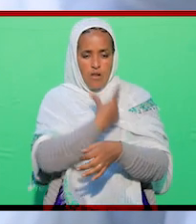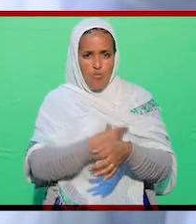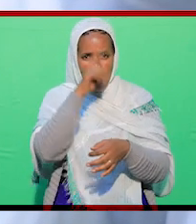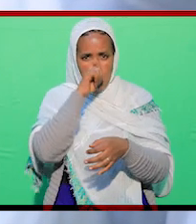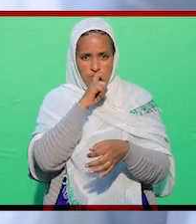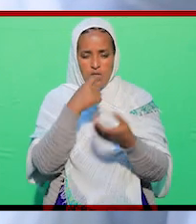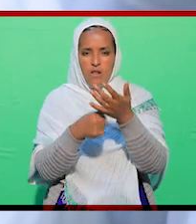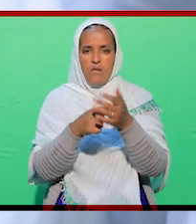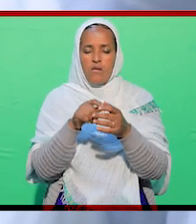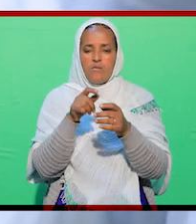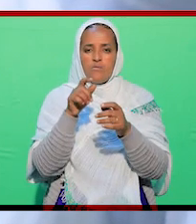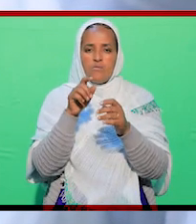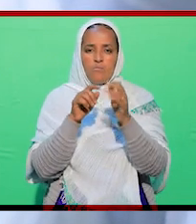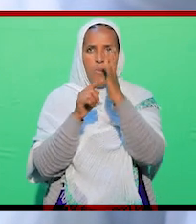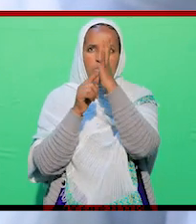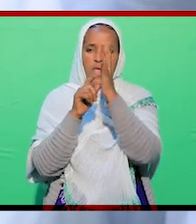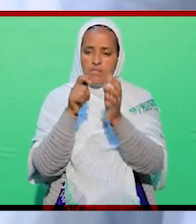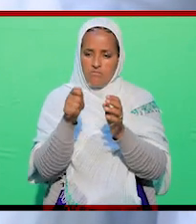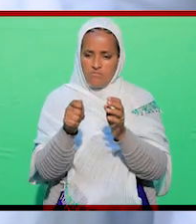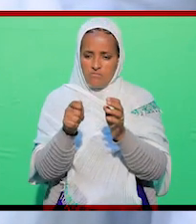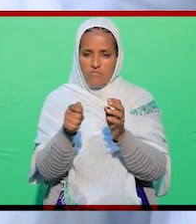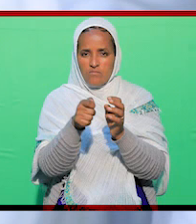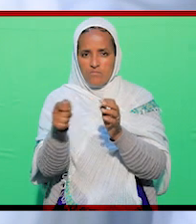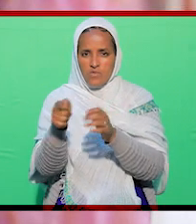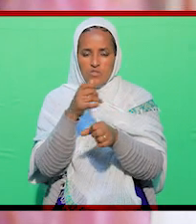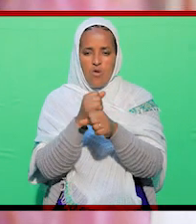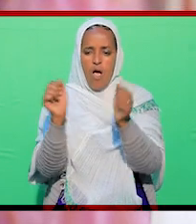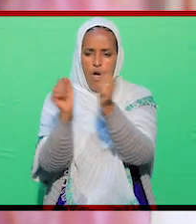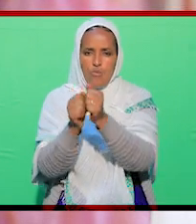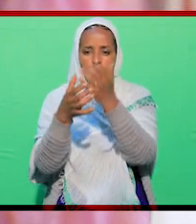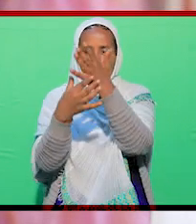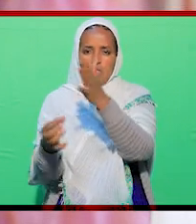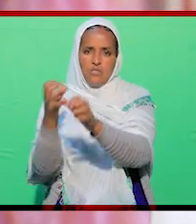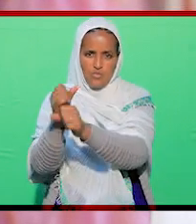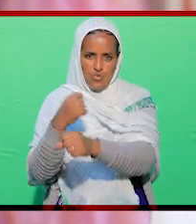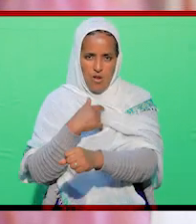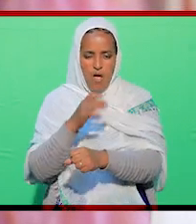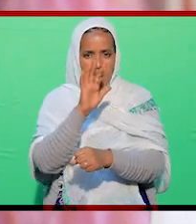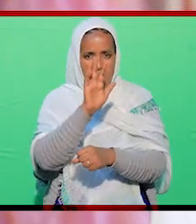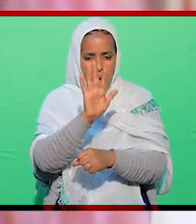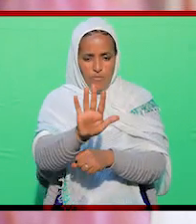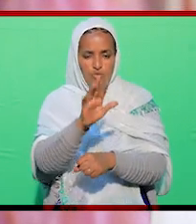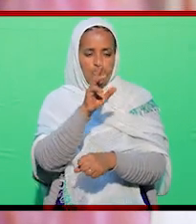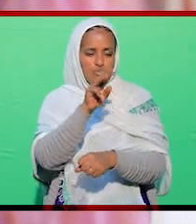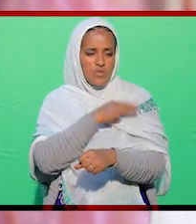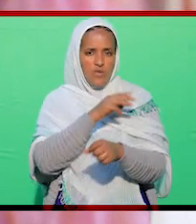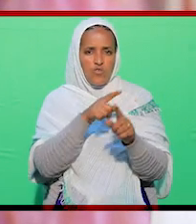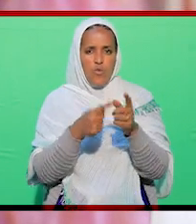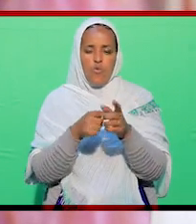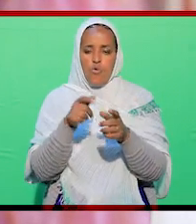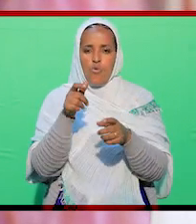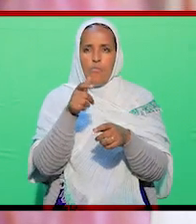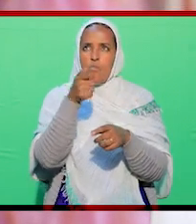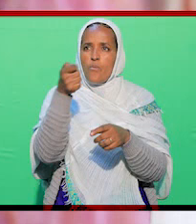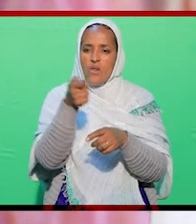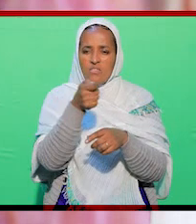ገለጸ። ልባሞቹ መብራት ይዘዋል፣ ከመብራታቸው ጋር ምን ይዘዋል አለ? ዘይት ይዘዋል አለ። አምስቱ